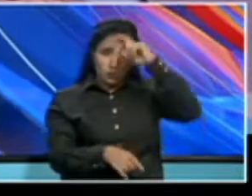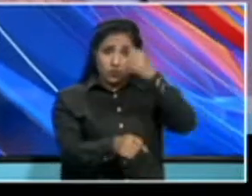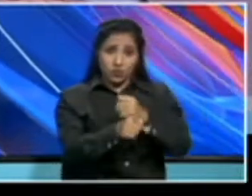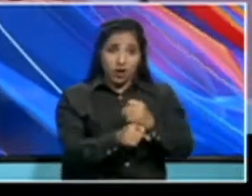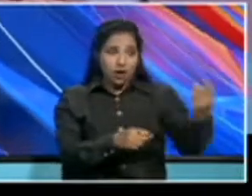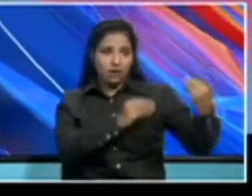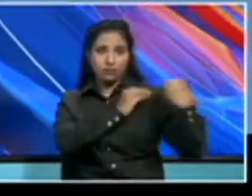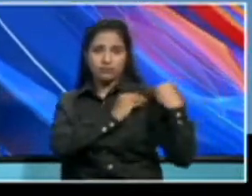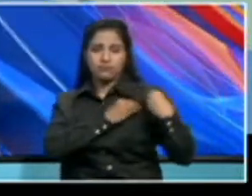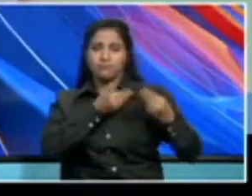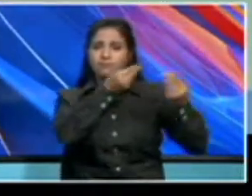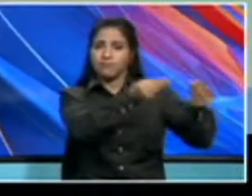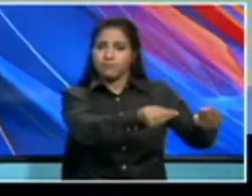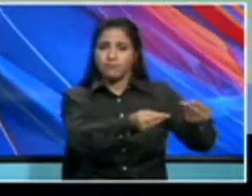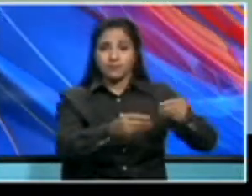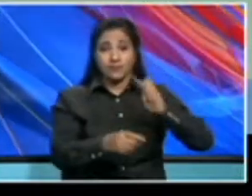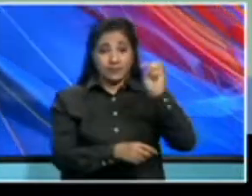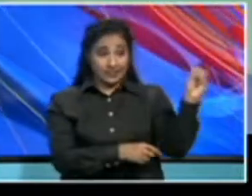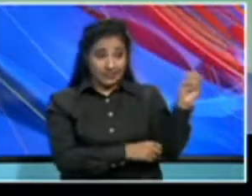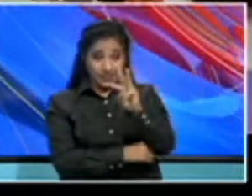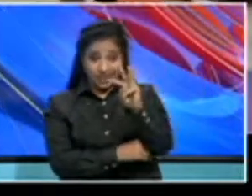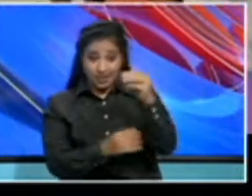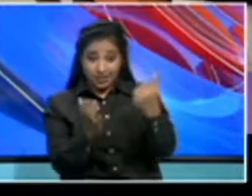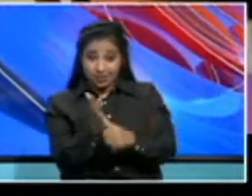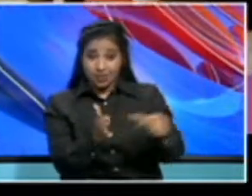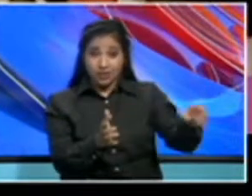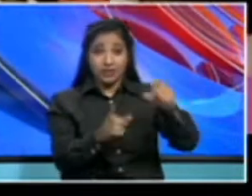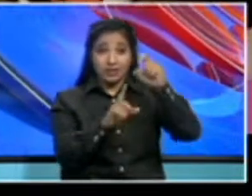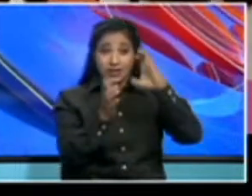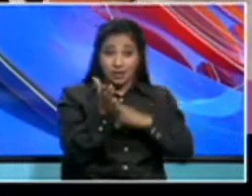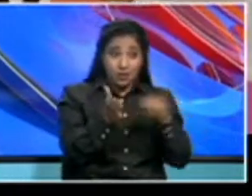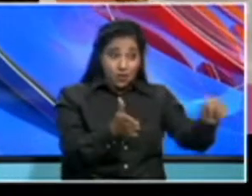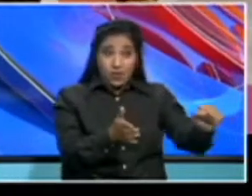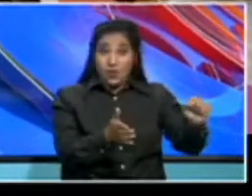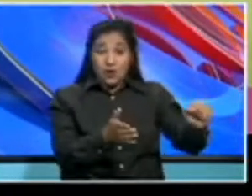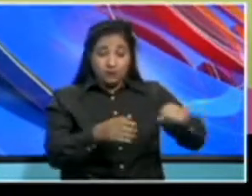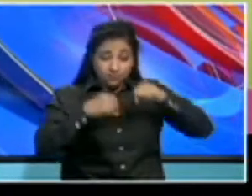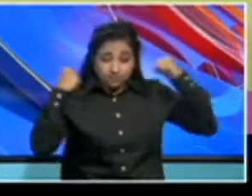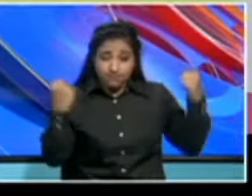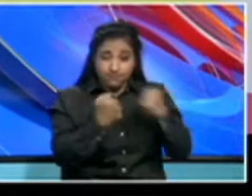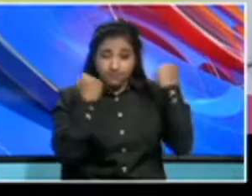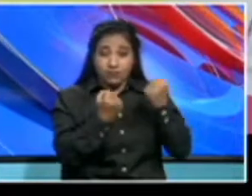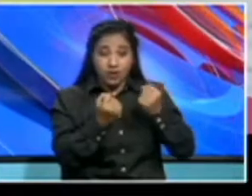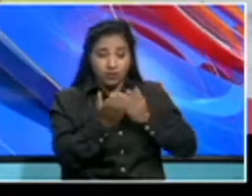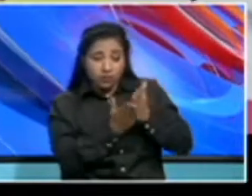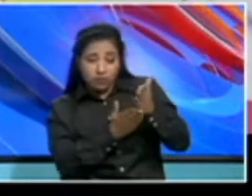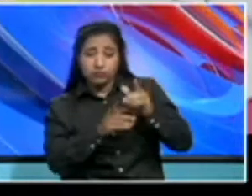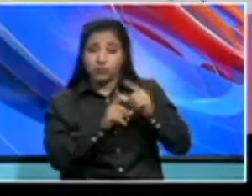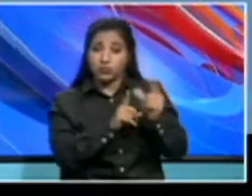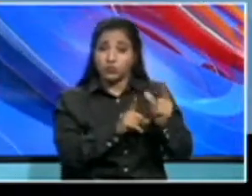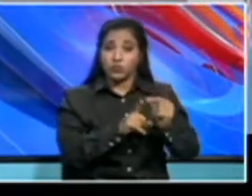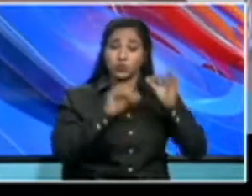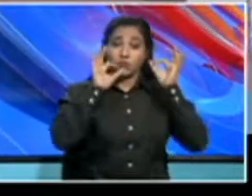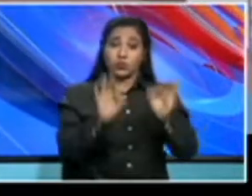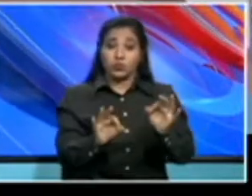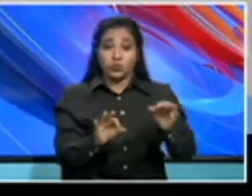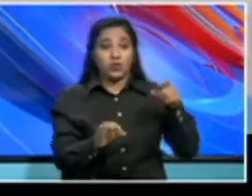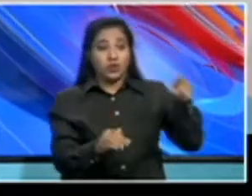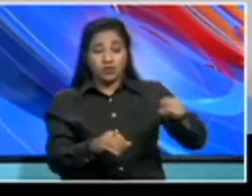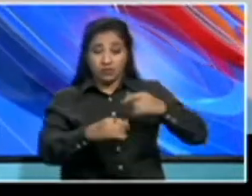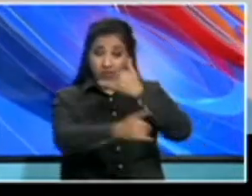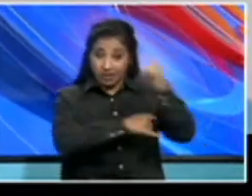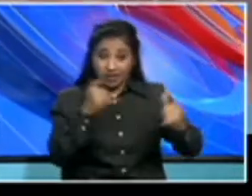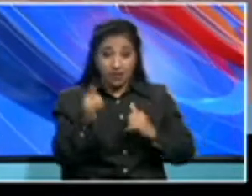को जिम्मेदारी दी और सिर्फ 3 महीने में मुख्यमंत्री श्री भूपेंद्र पटेल ने मिशन मोड में काम किया। खेल महाकुंभ